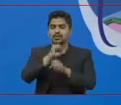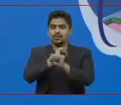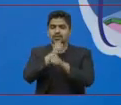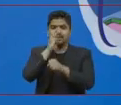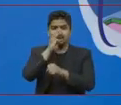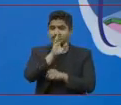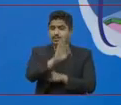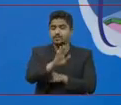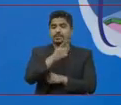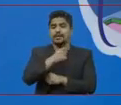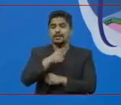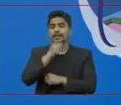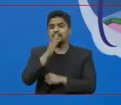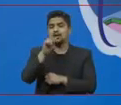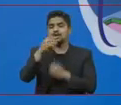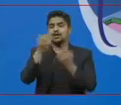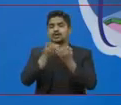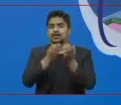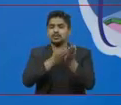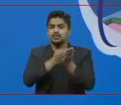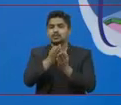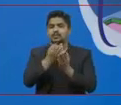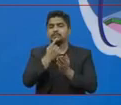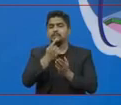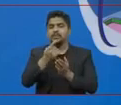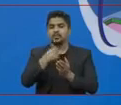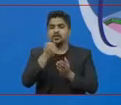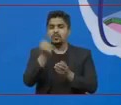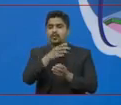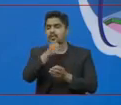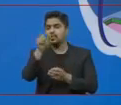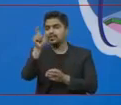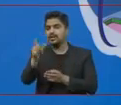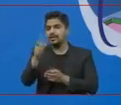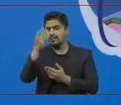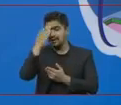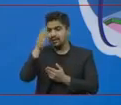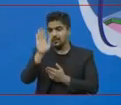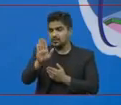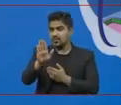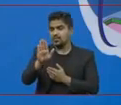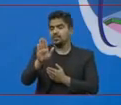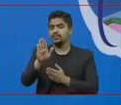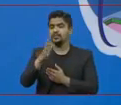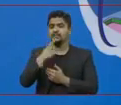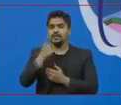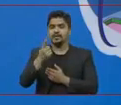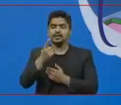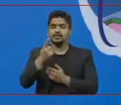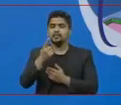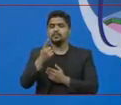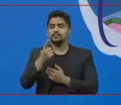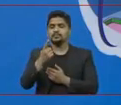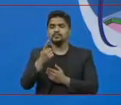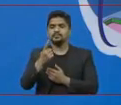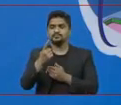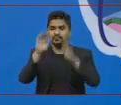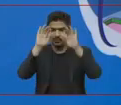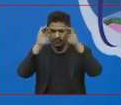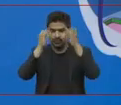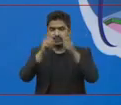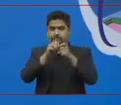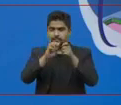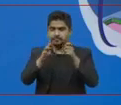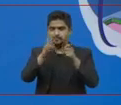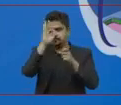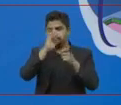छौँ। हामीले अहिले गर्ने बिहेभ भनेको मभन्दा अर्को व्यक्ति सङ्क्रमित हुनसक्छ है भनेर चाहिँ सुरक्षाका